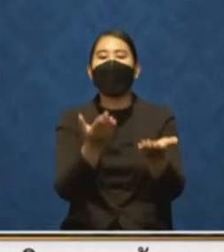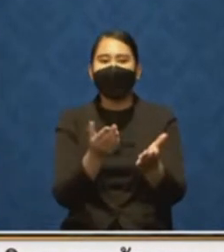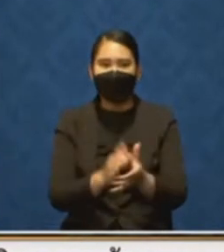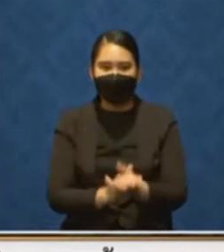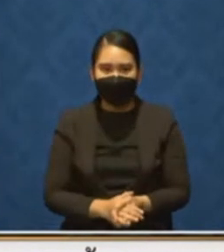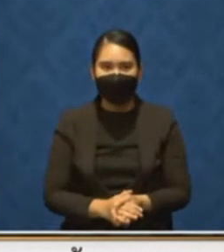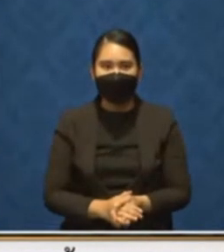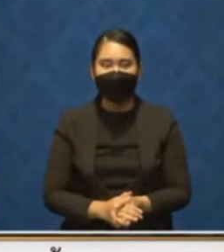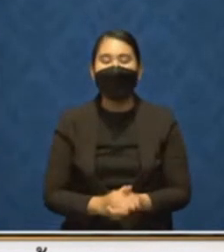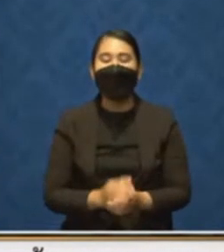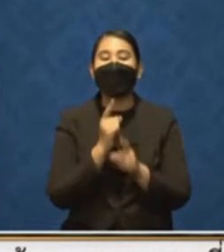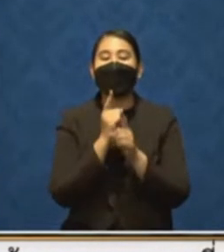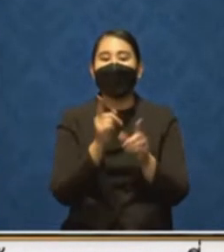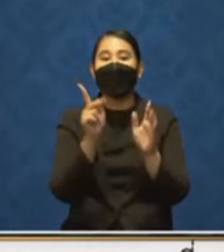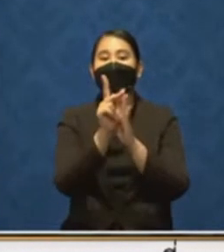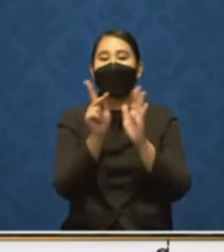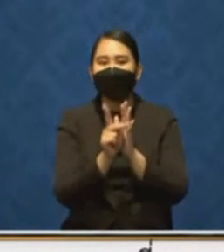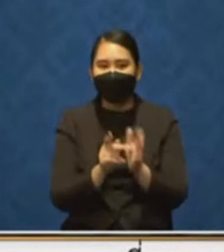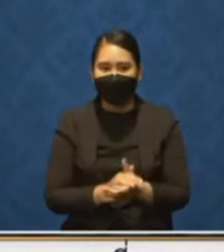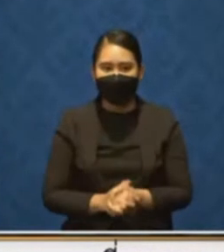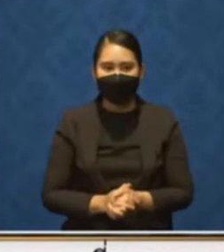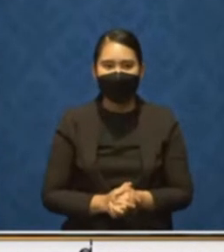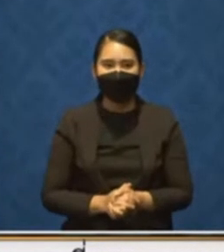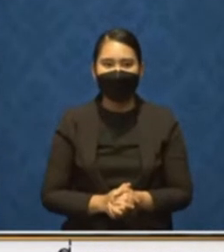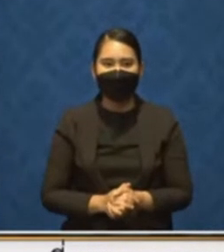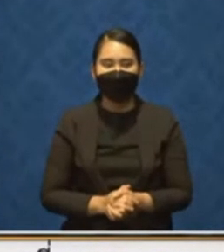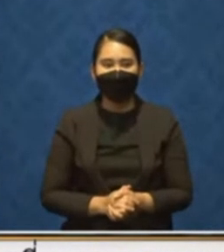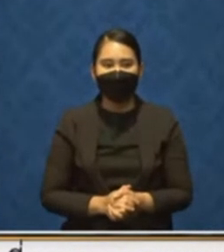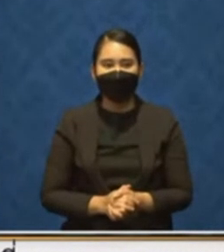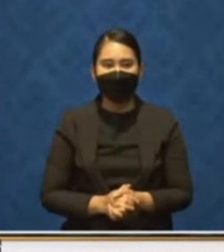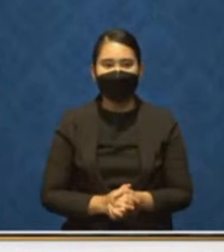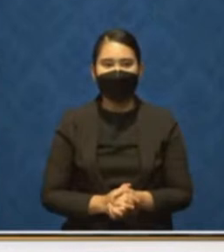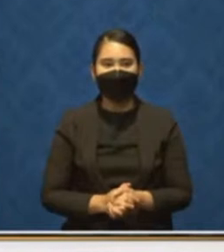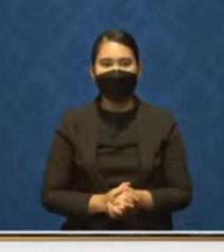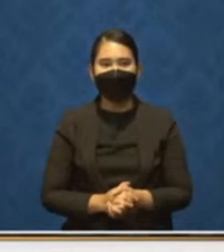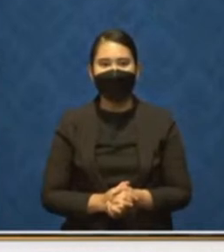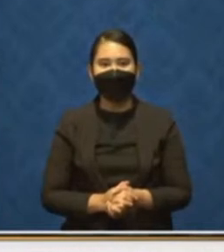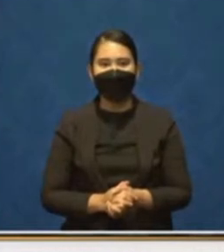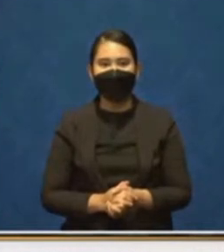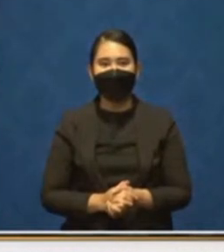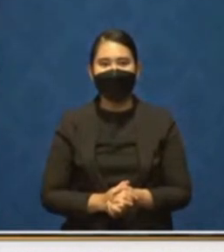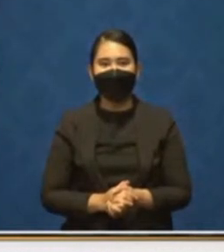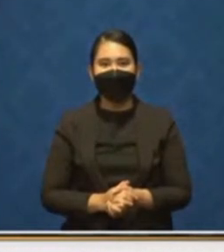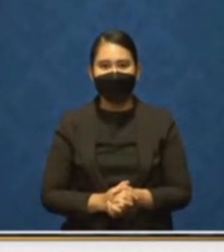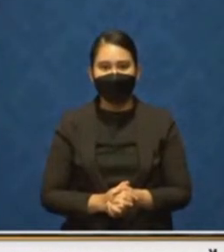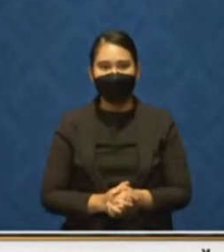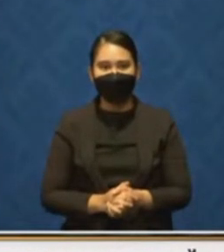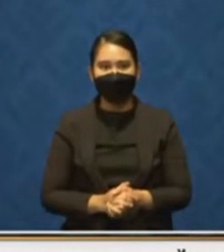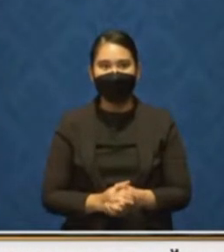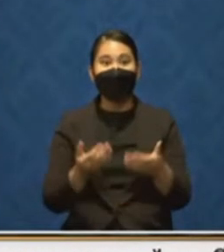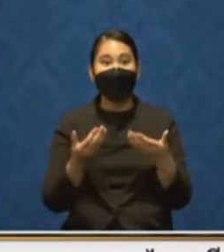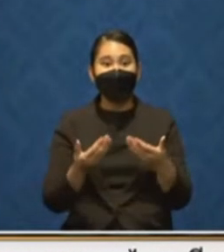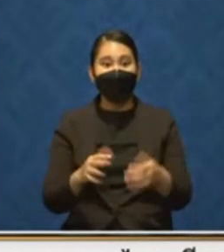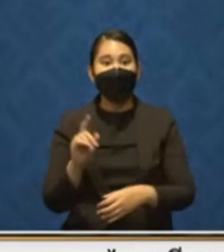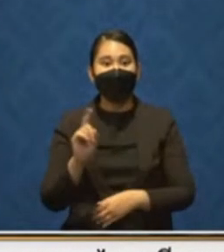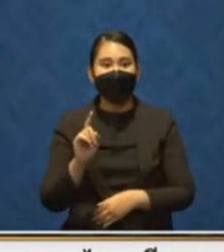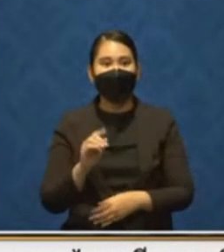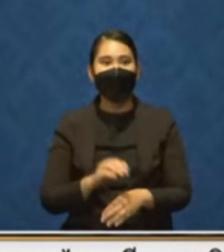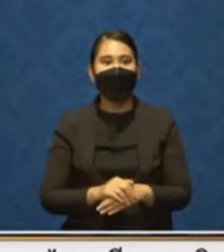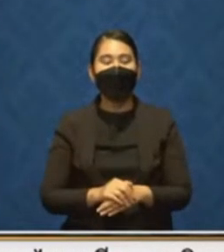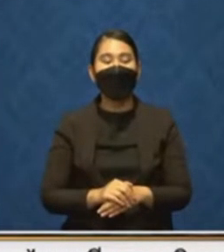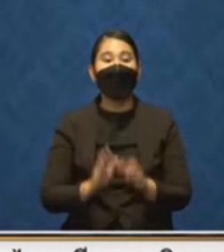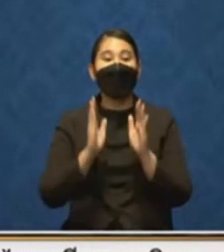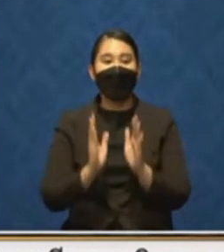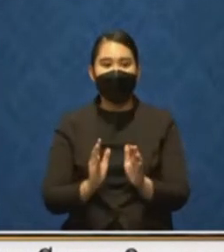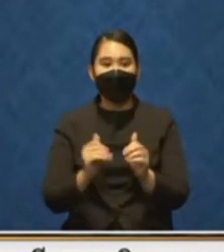ก็ต้องว่ากันไปนะครับใจอะไรก็ตามนะครับเนติบริกรของท่านคือคุณวิษณุนะครับ